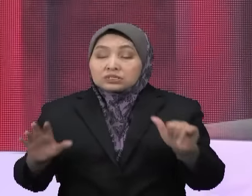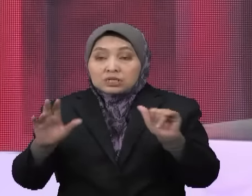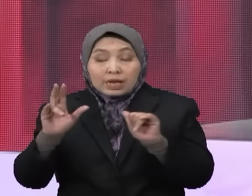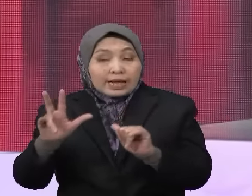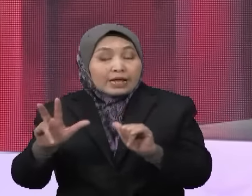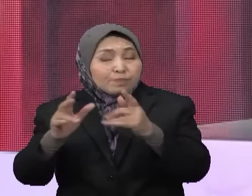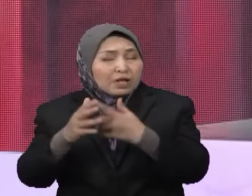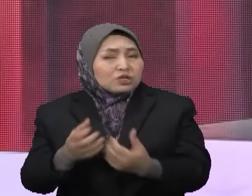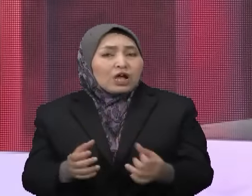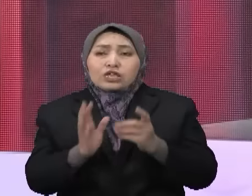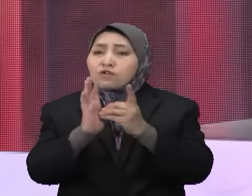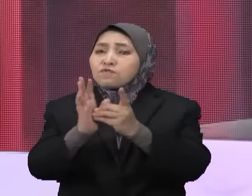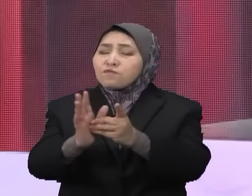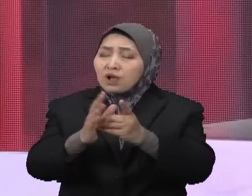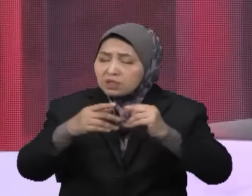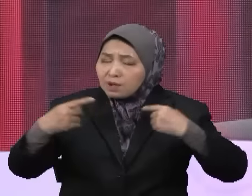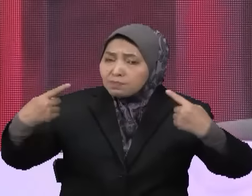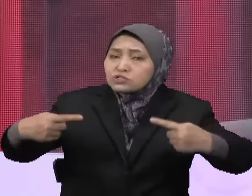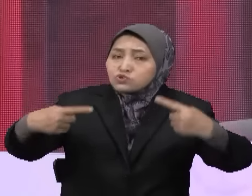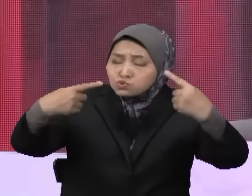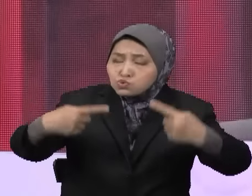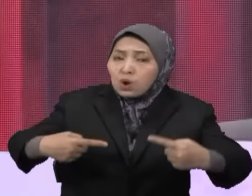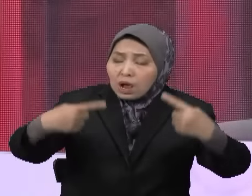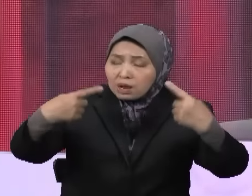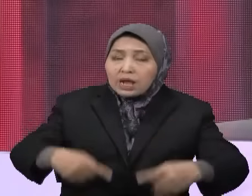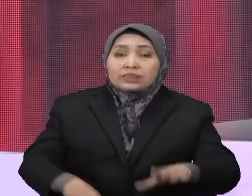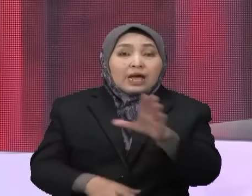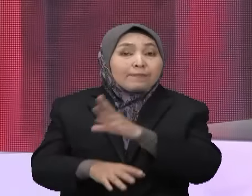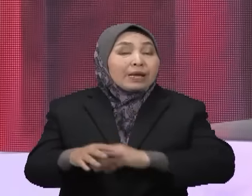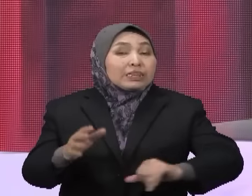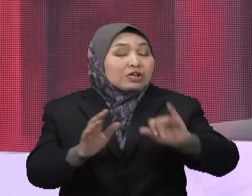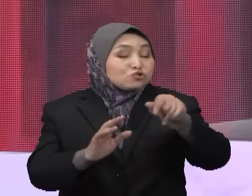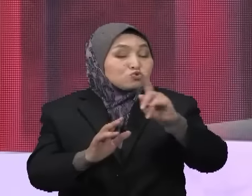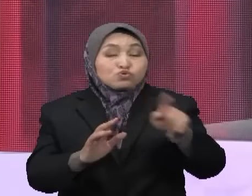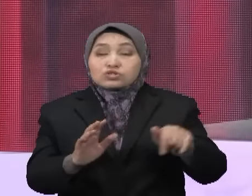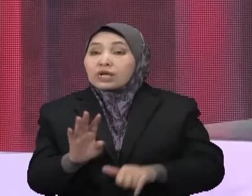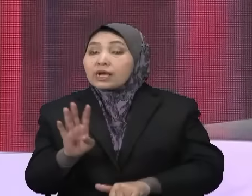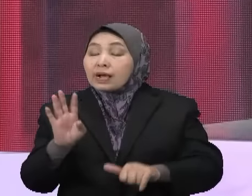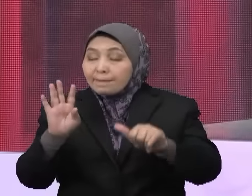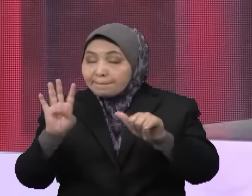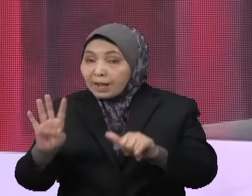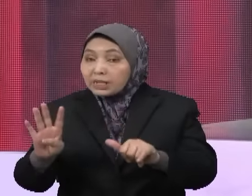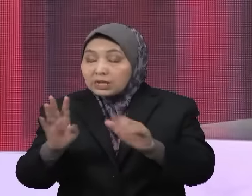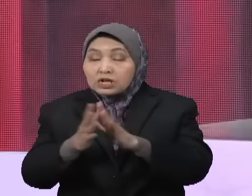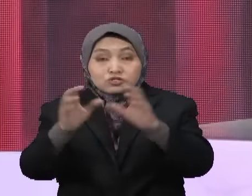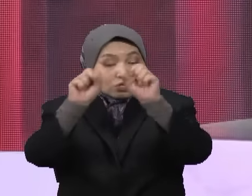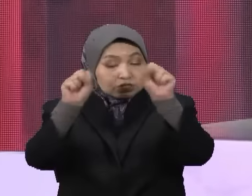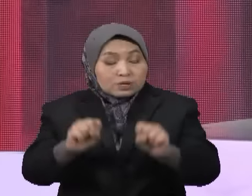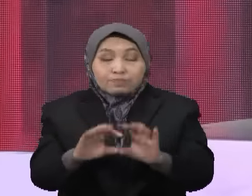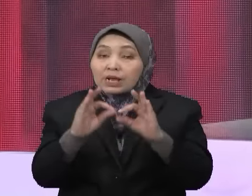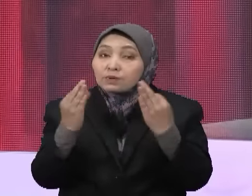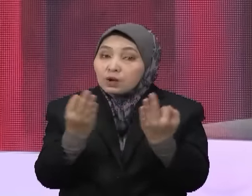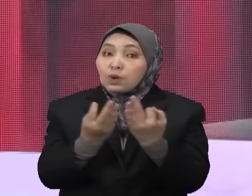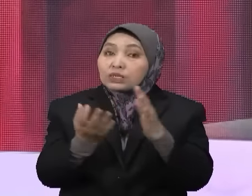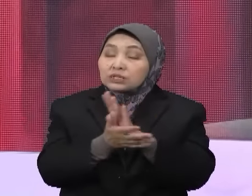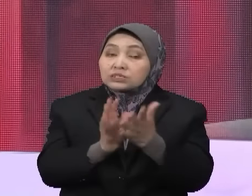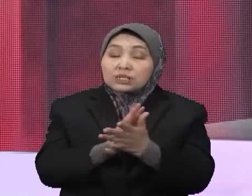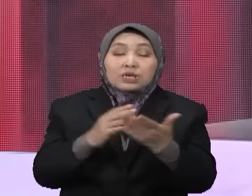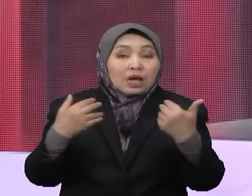tentang infak dan perjuangan, dan pada juz yang keempat banyak bercerita tentang sistem dalam keluarga sebenarnya. Jadi